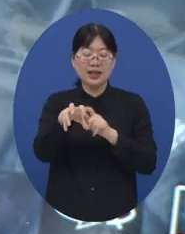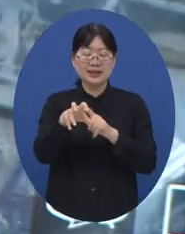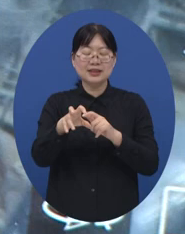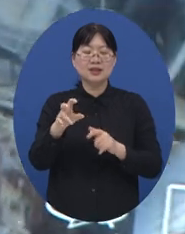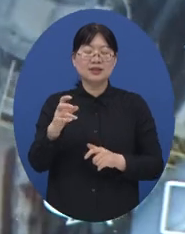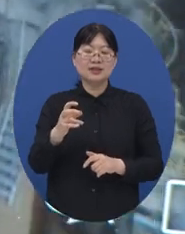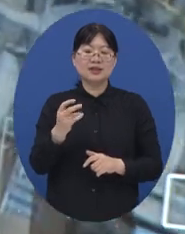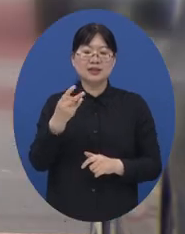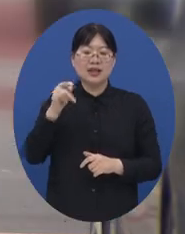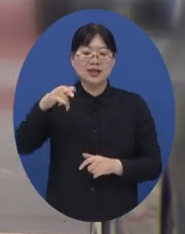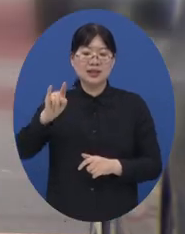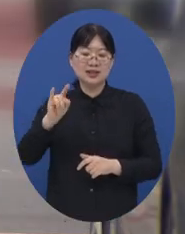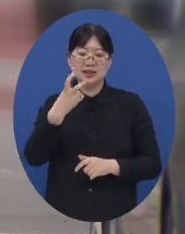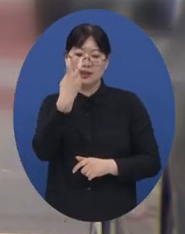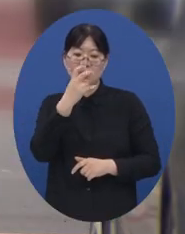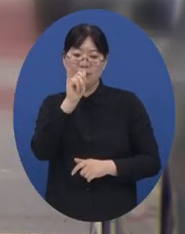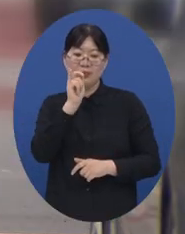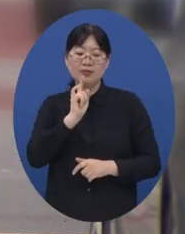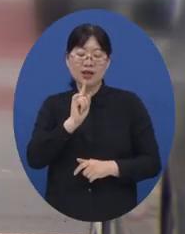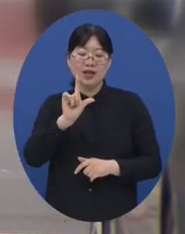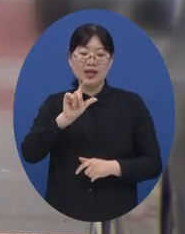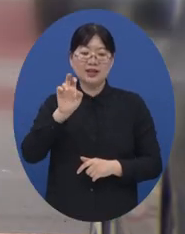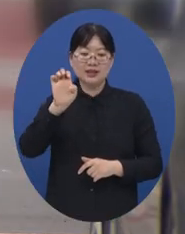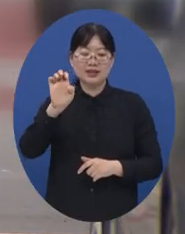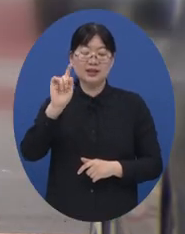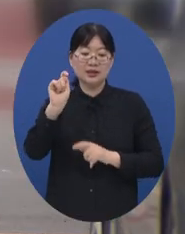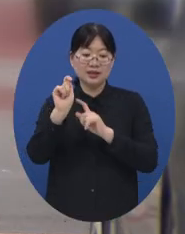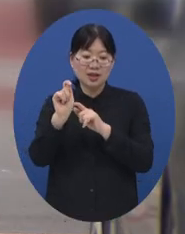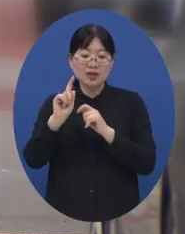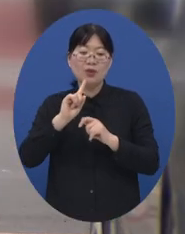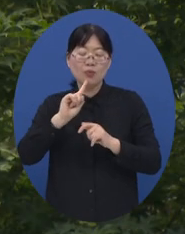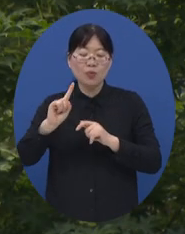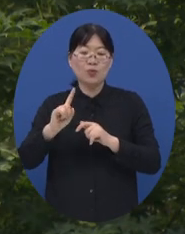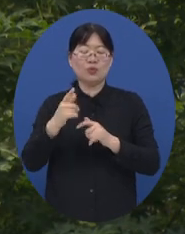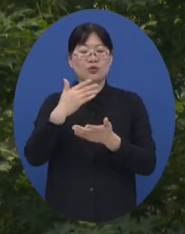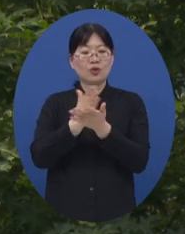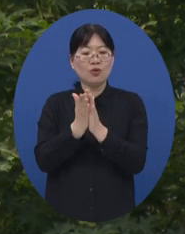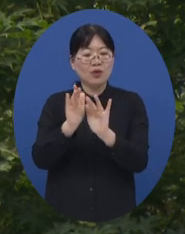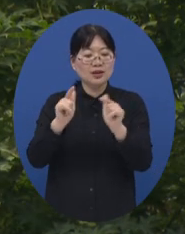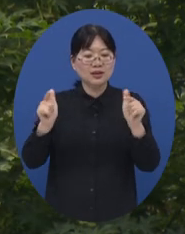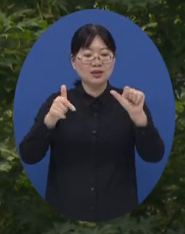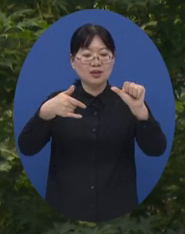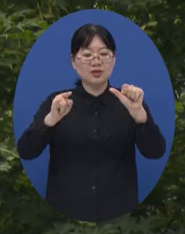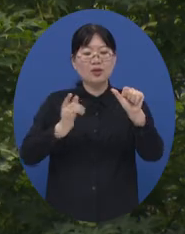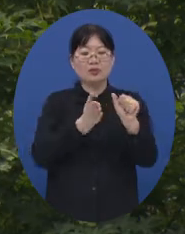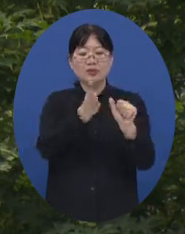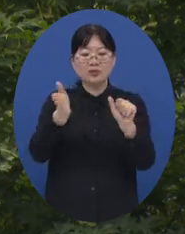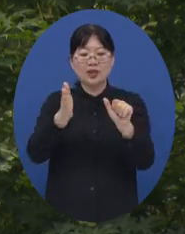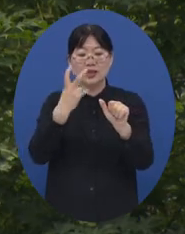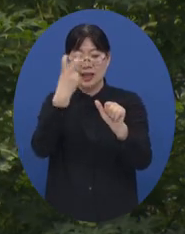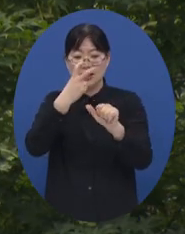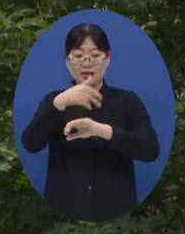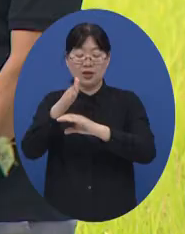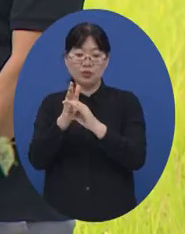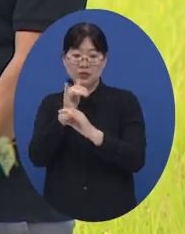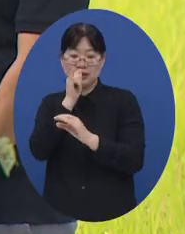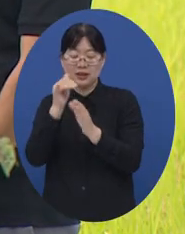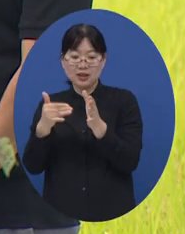측정, 불법 주정차 개도, LTE 영상 중계 및 통합 관제 시스템 구축 등 5개 분야를 테스트할